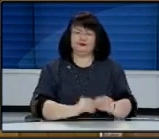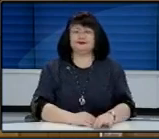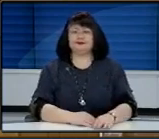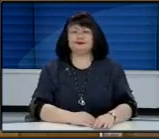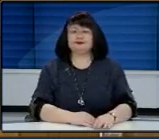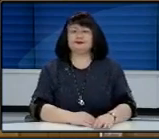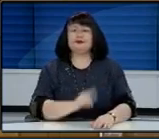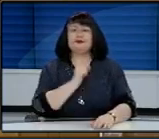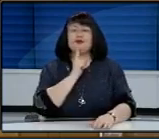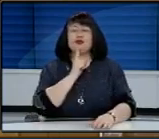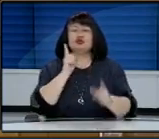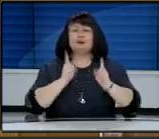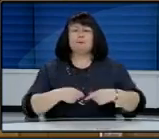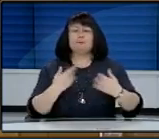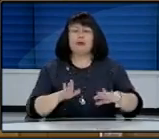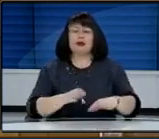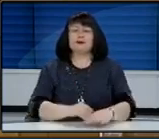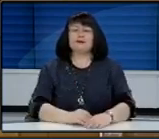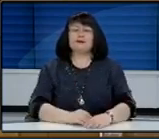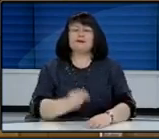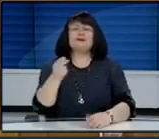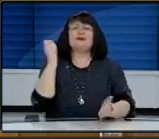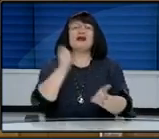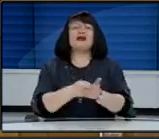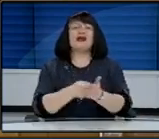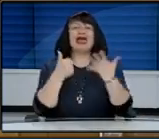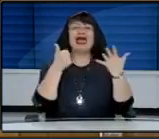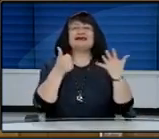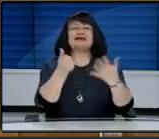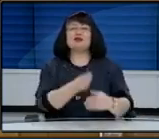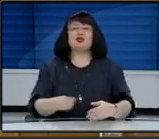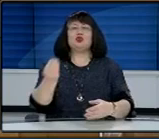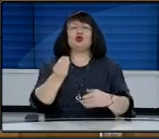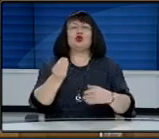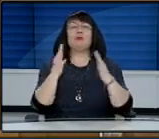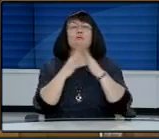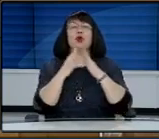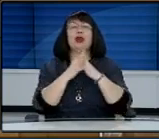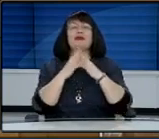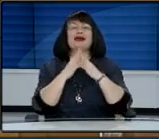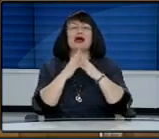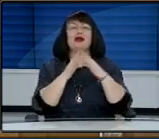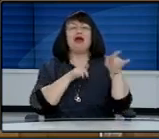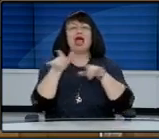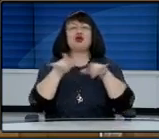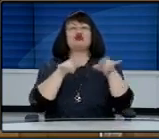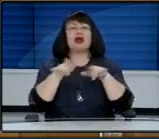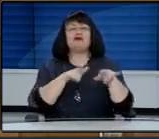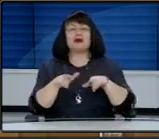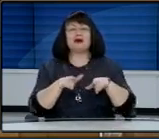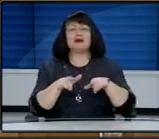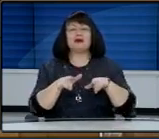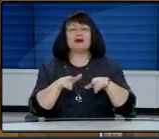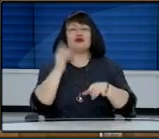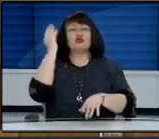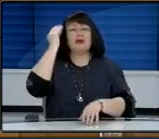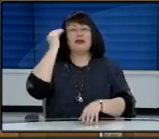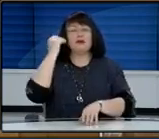Όπως η απόφασή σας για την αγορά 6 επιπλέον πολεμικών αεροσκαφών, που την έμαθαν